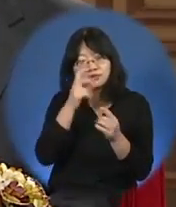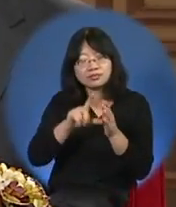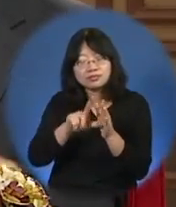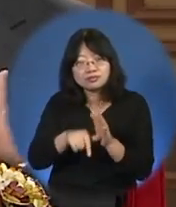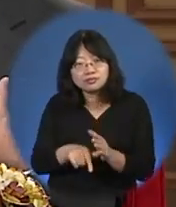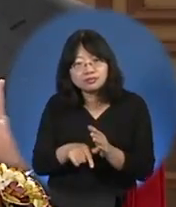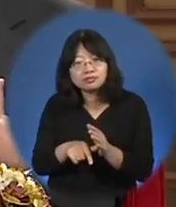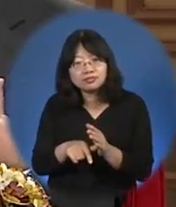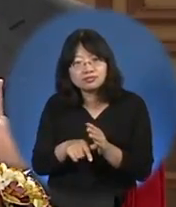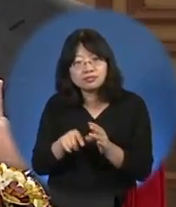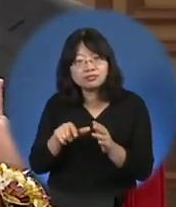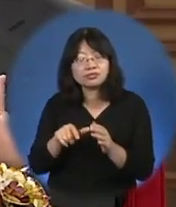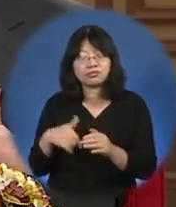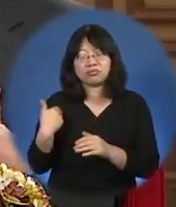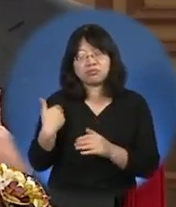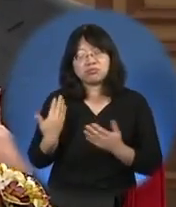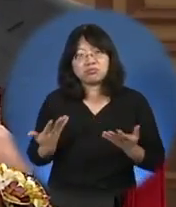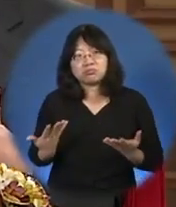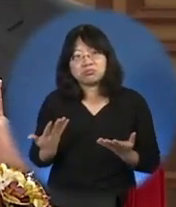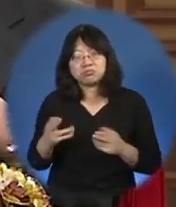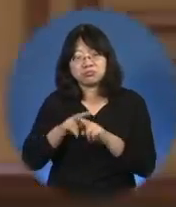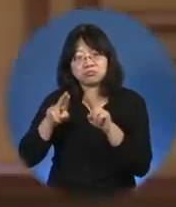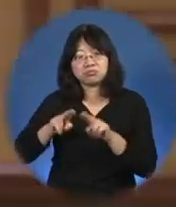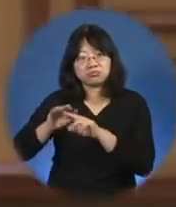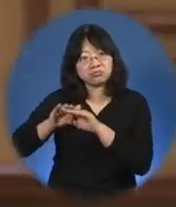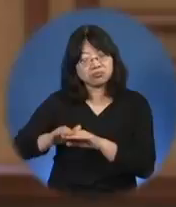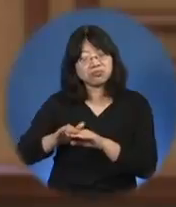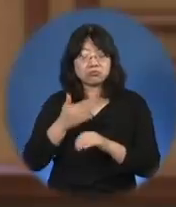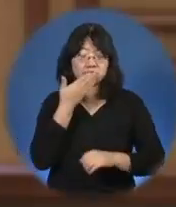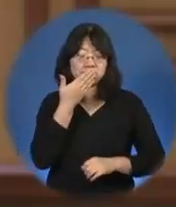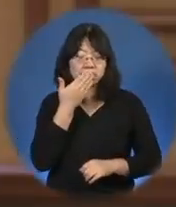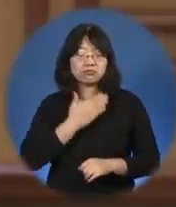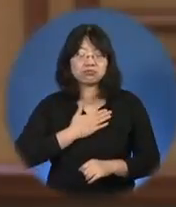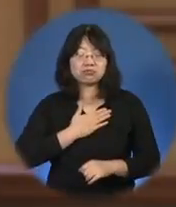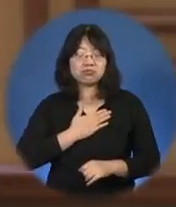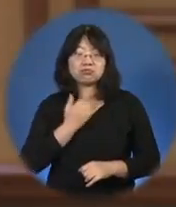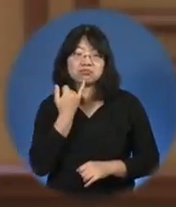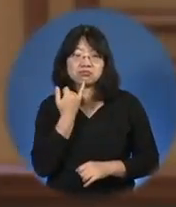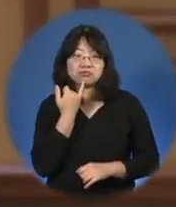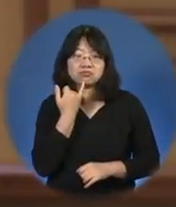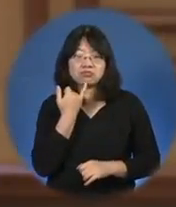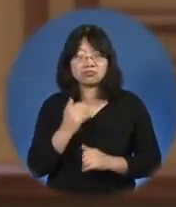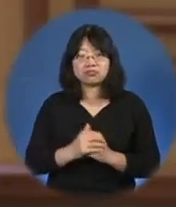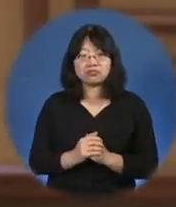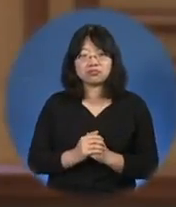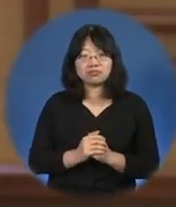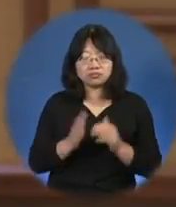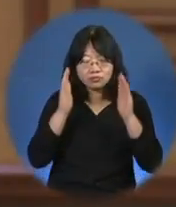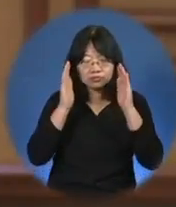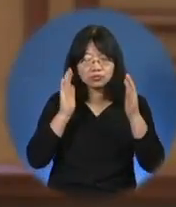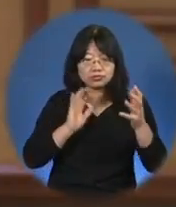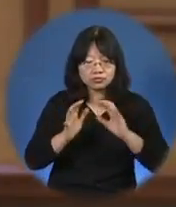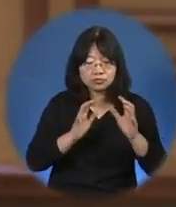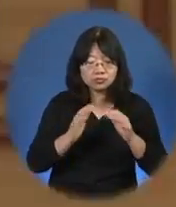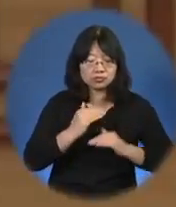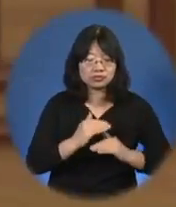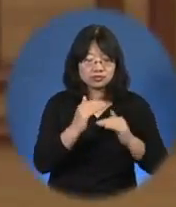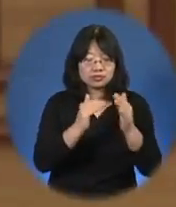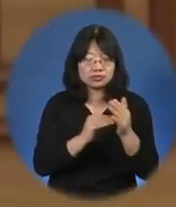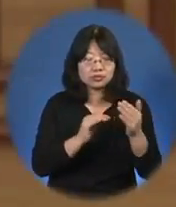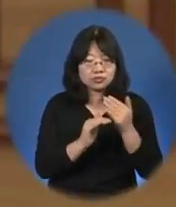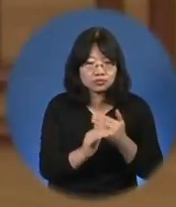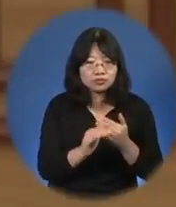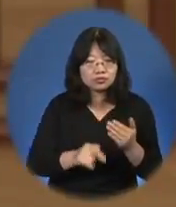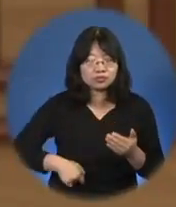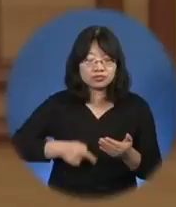조사에서는 유보였습니다. 모르겠다. 잘 모르겠다. 아, 뭐 그럴 수 있죠. 네. 당연히. 예, 예. 수기 과정을 거쳤고 나서 이제 의견을